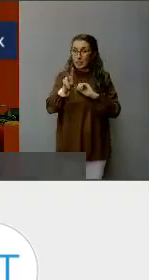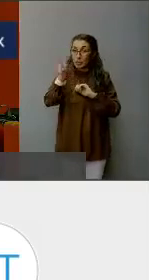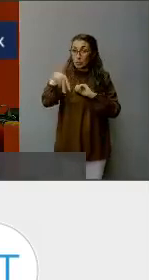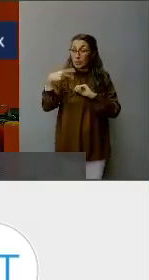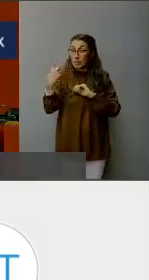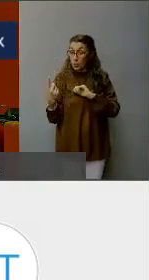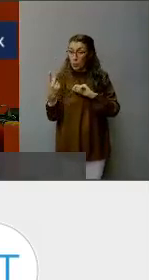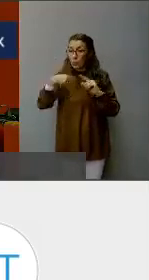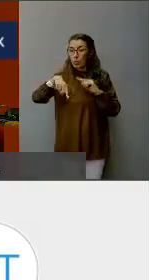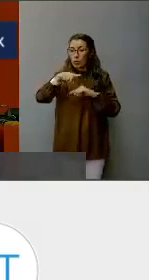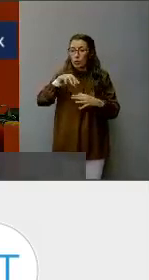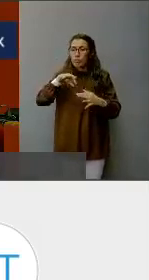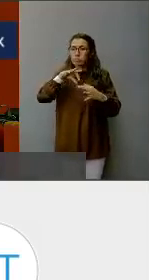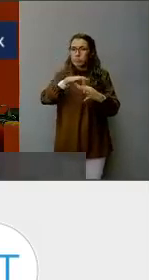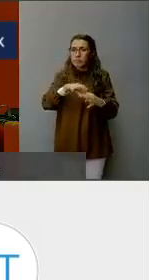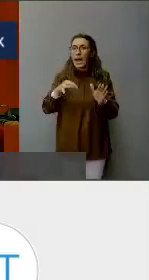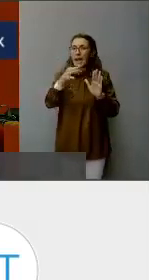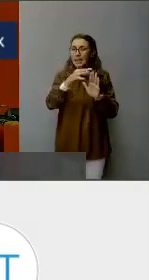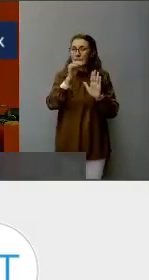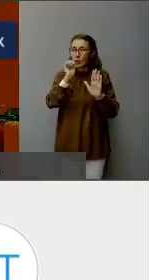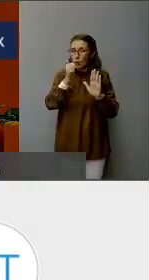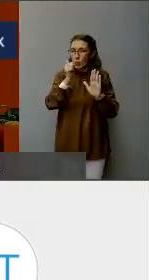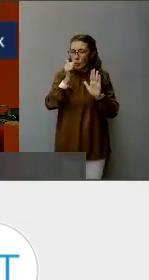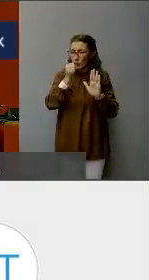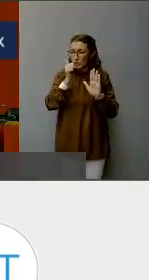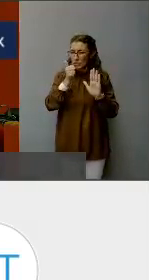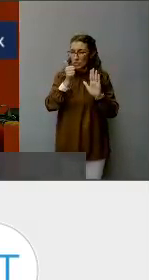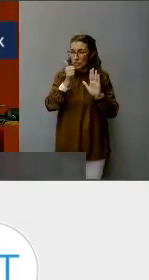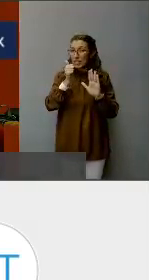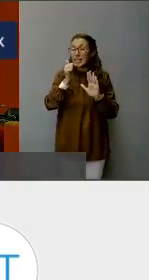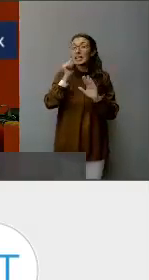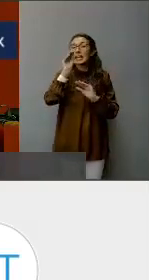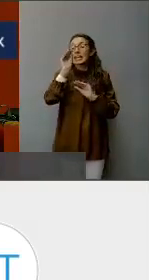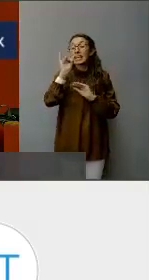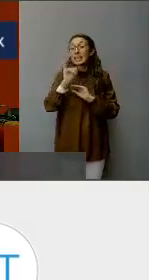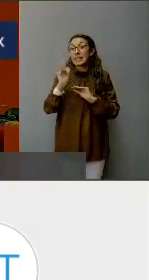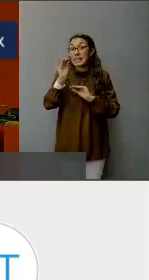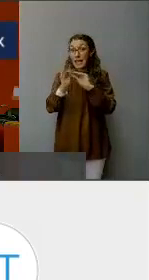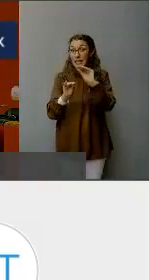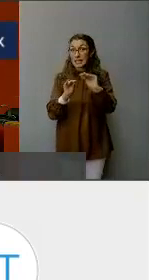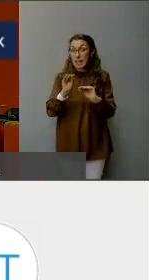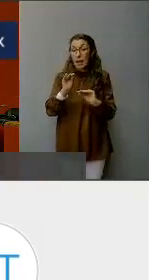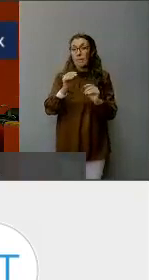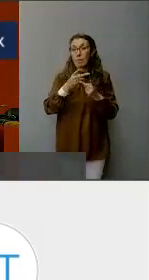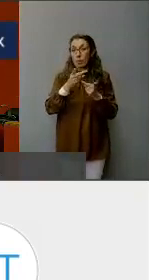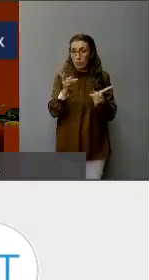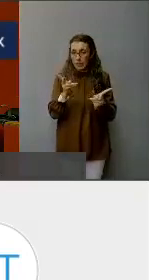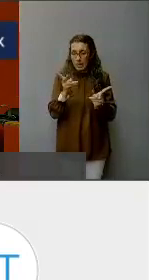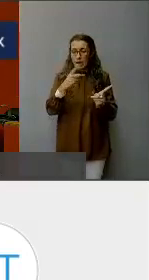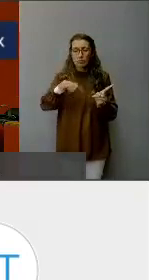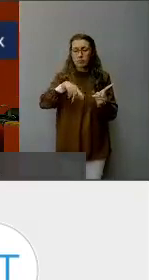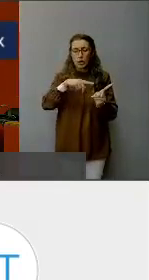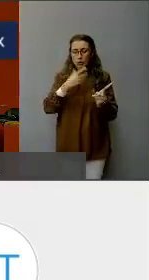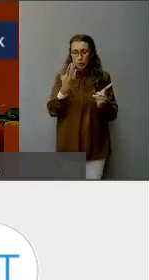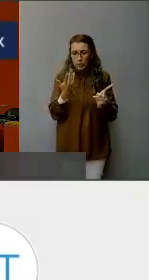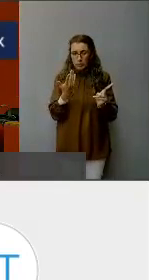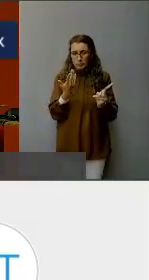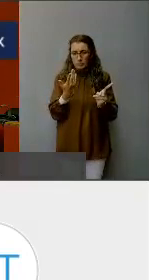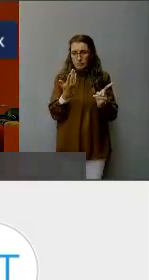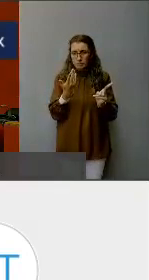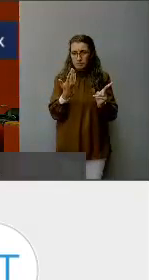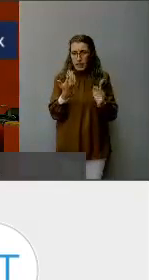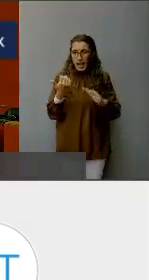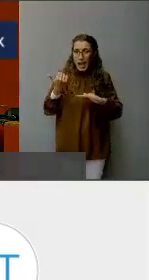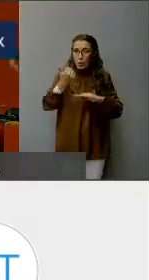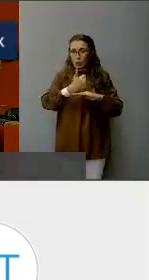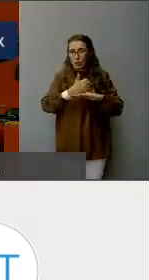richiamiamo nell'articolo 11 cioè l'inchiesta pubblica e su questo punto dato che l'autorità